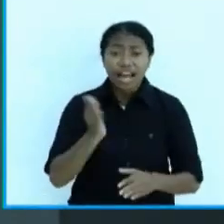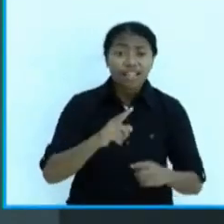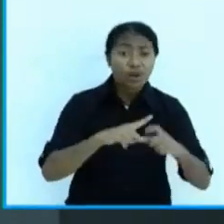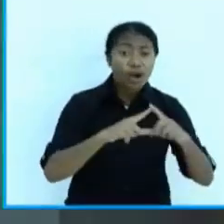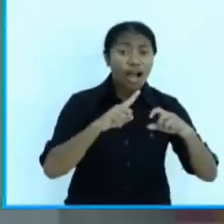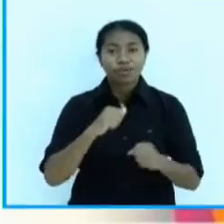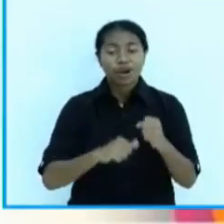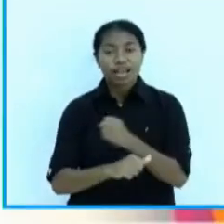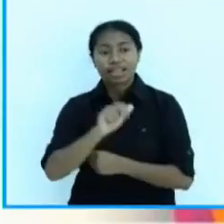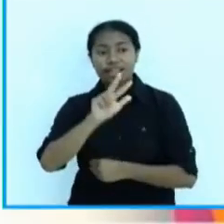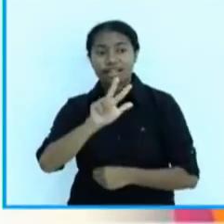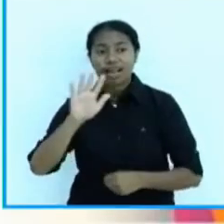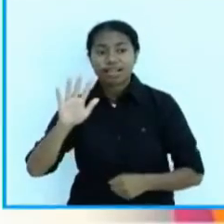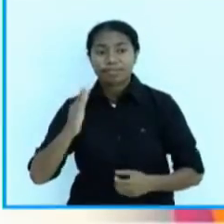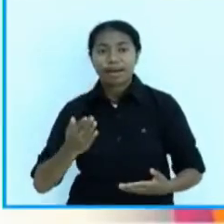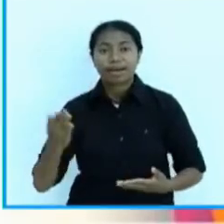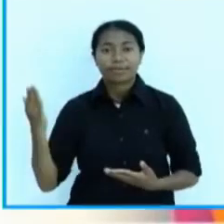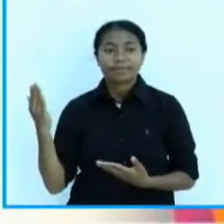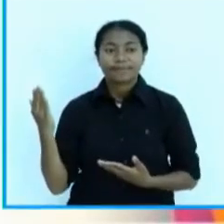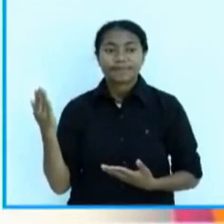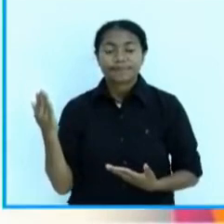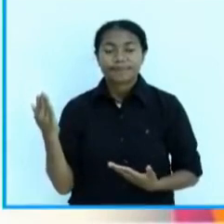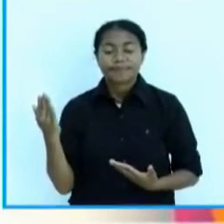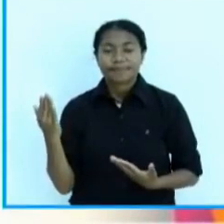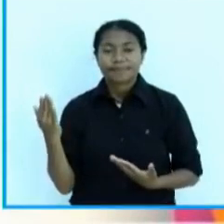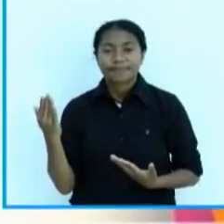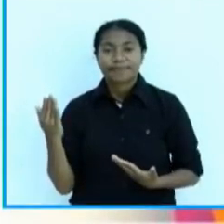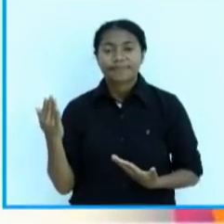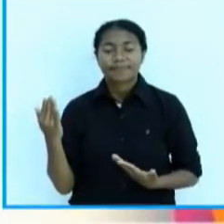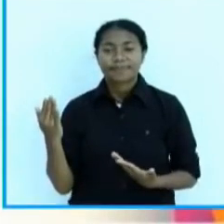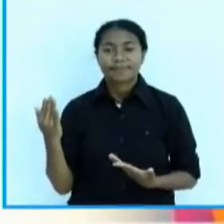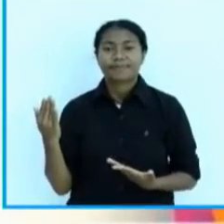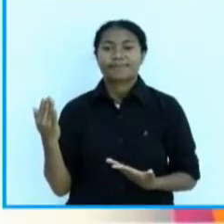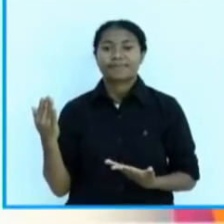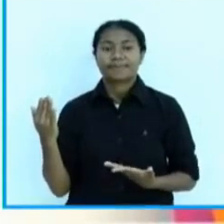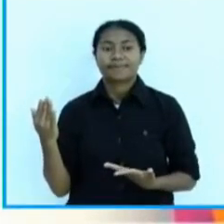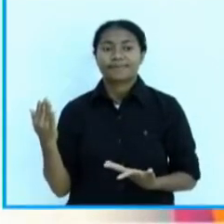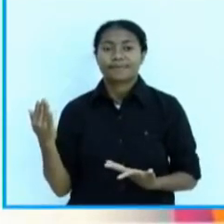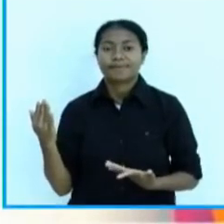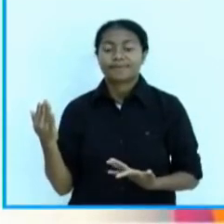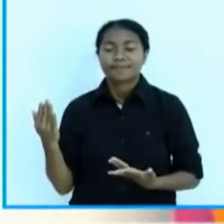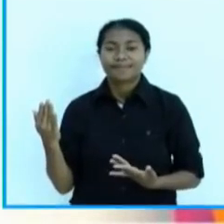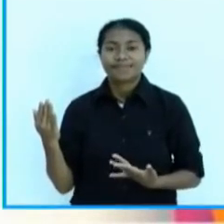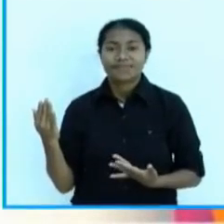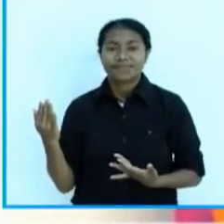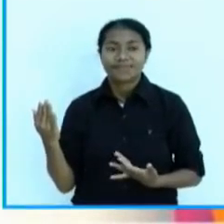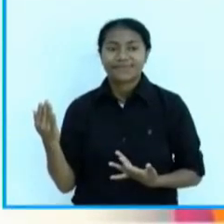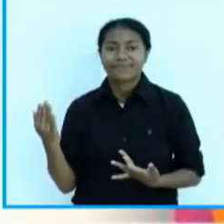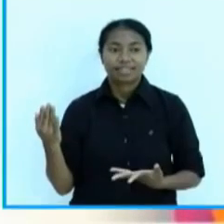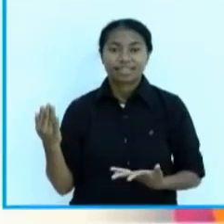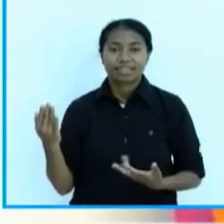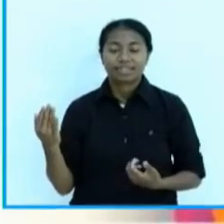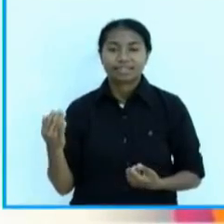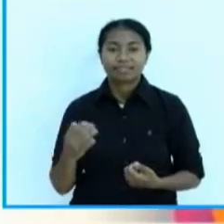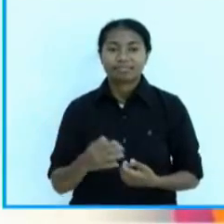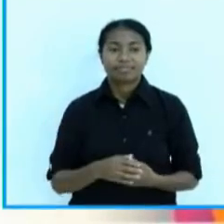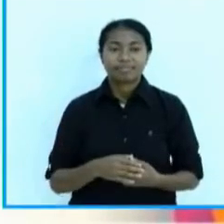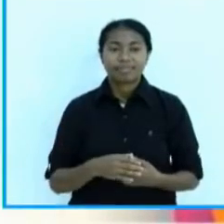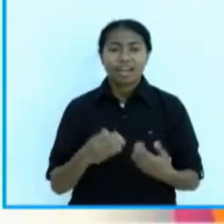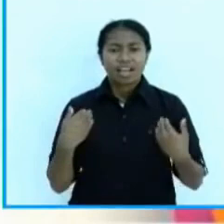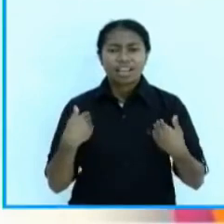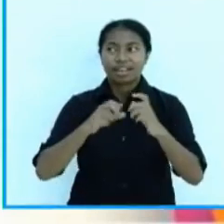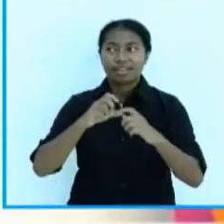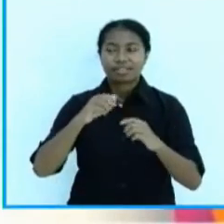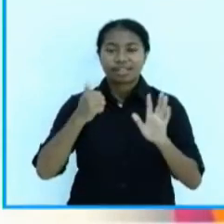luka 1/35 sebab anak yang akan kau lahirkan itu akan disebut Kudus Yohanes